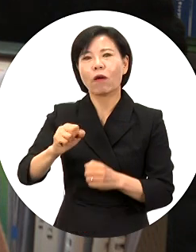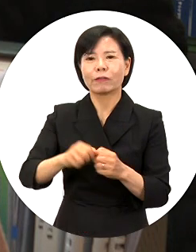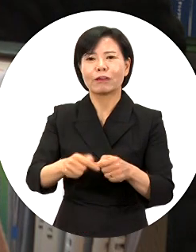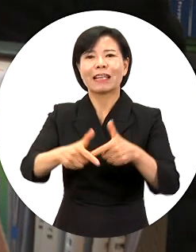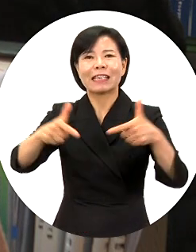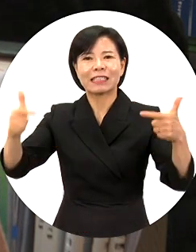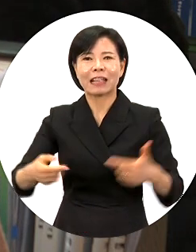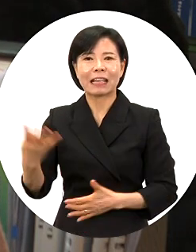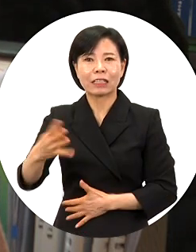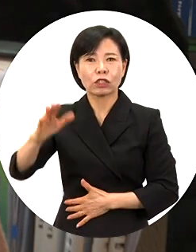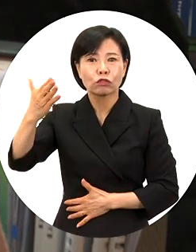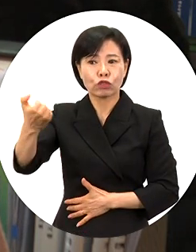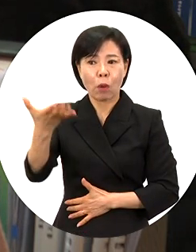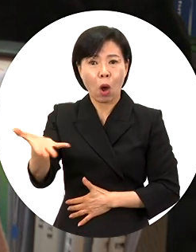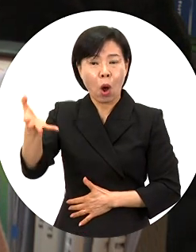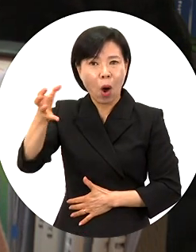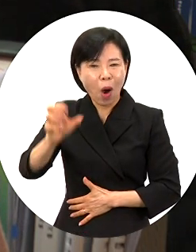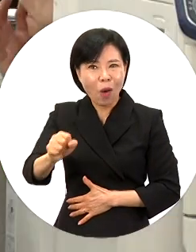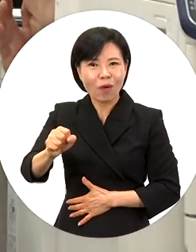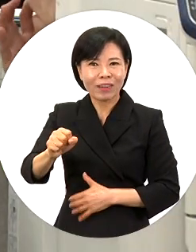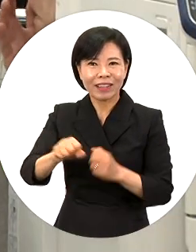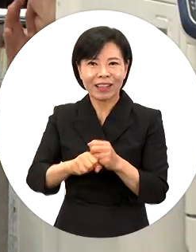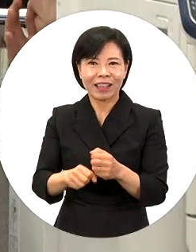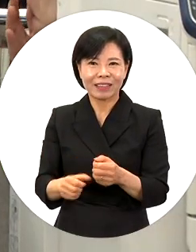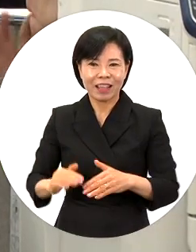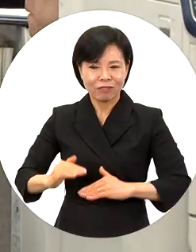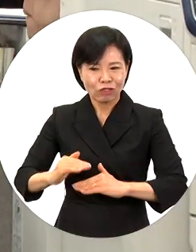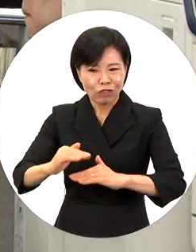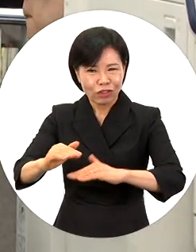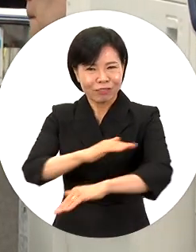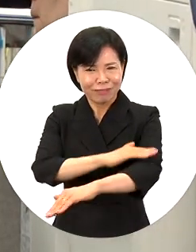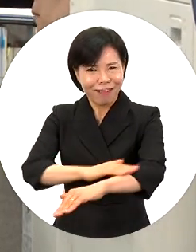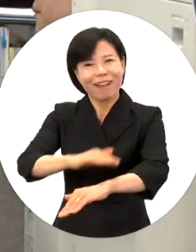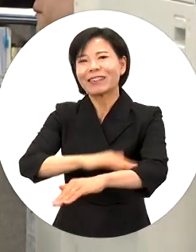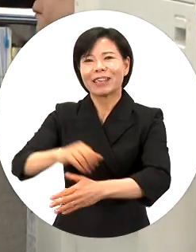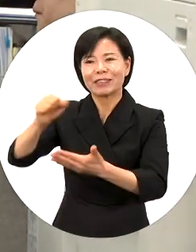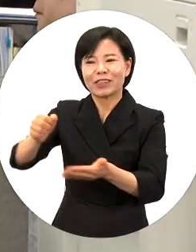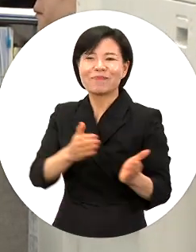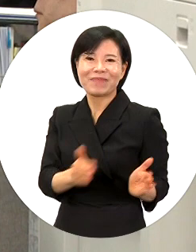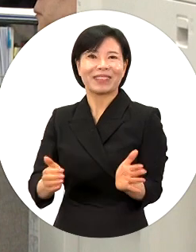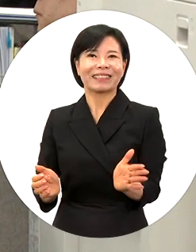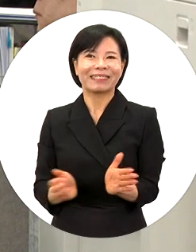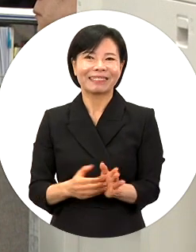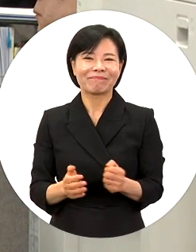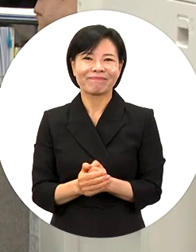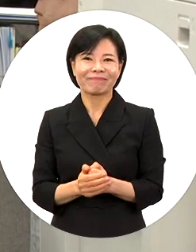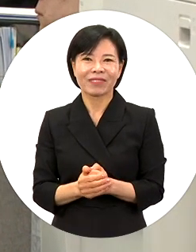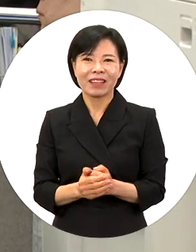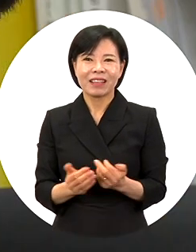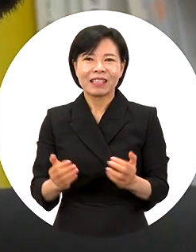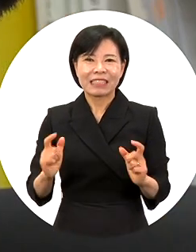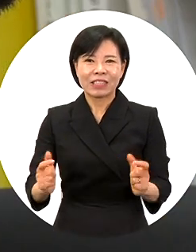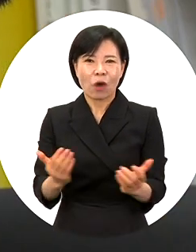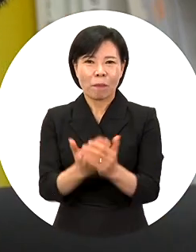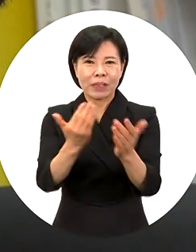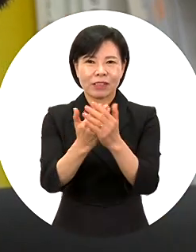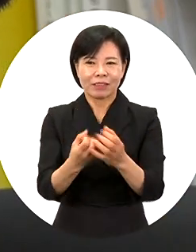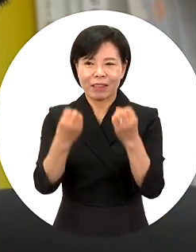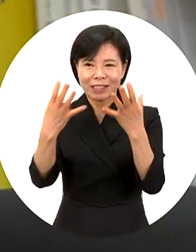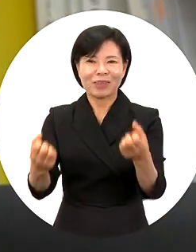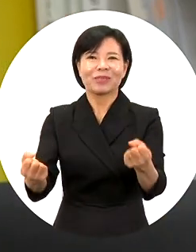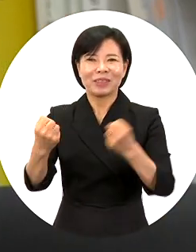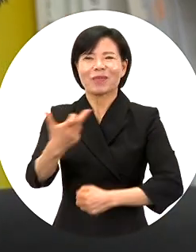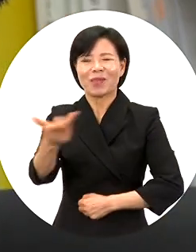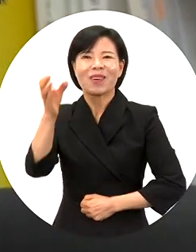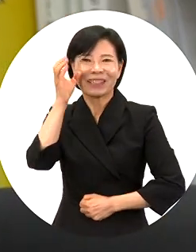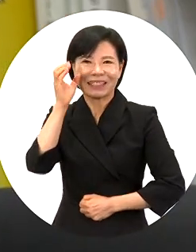4.8% 증가한 4,090억 원을 확보해 지역 현안 사업 추진에 필요한 재원을 마련했는데요. 지역 발전에 새로운